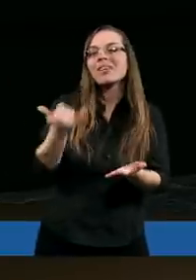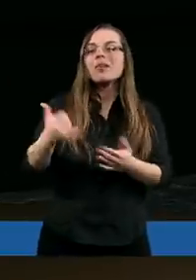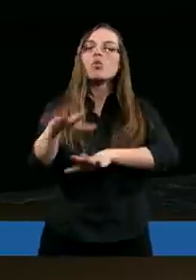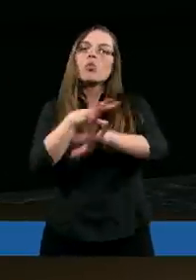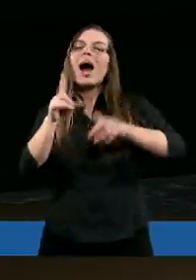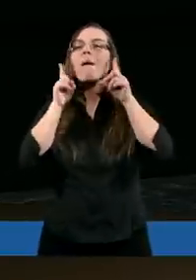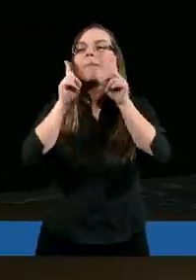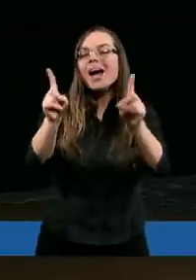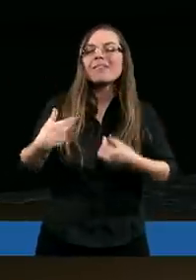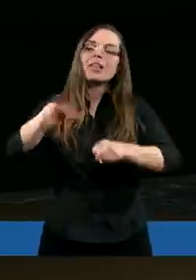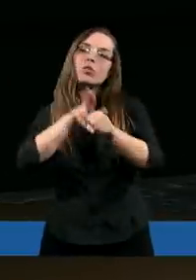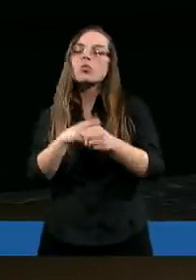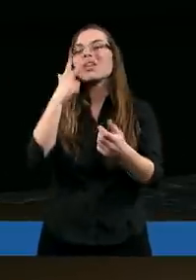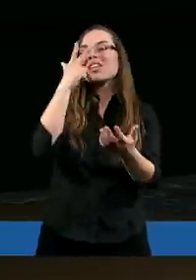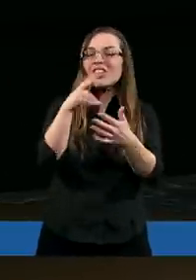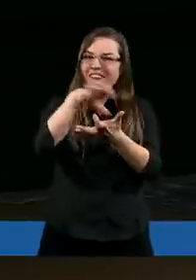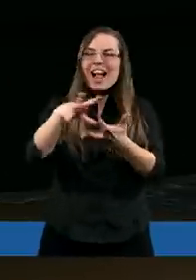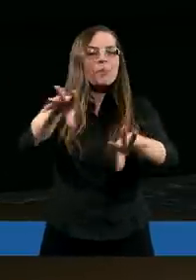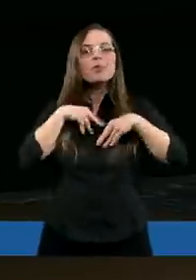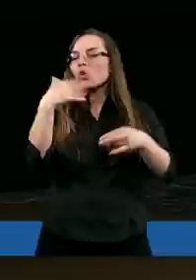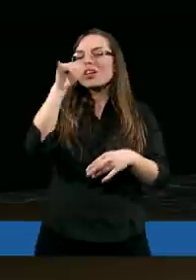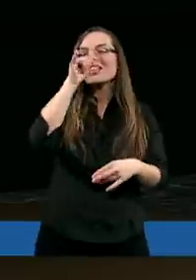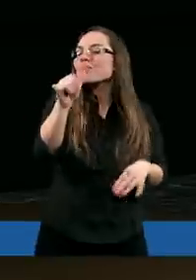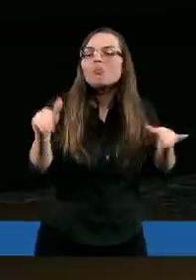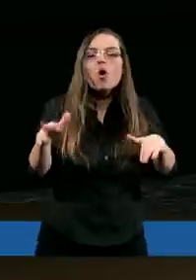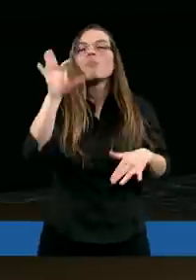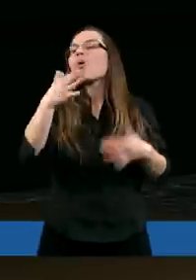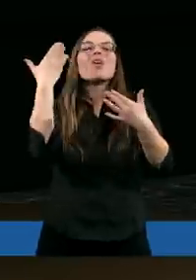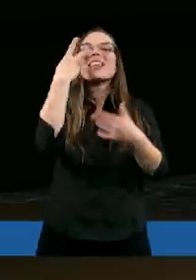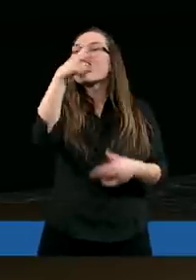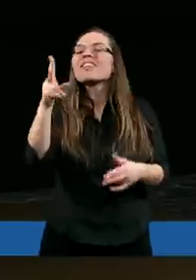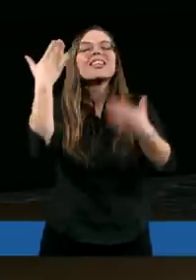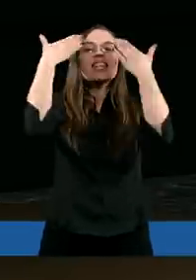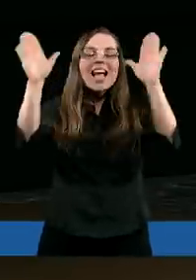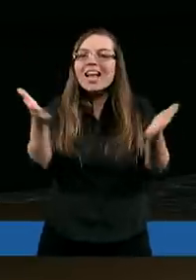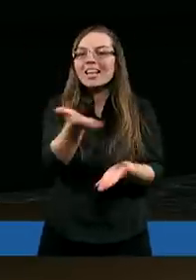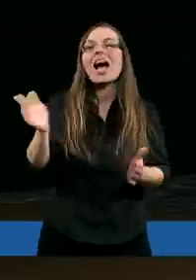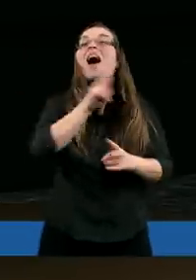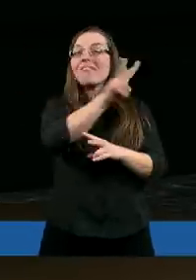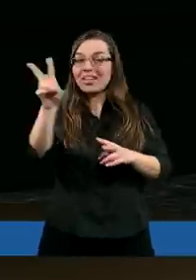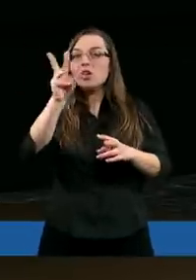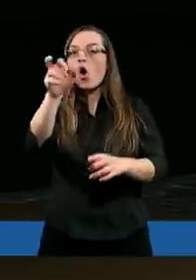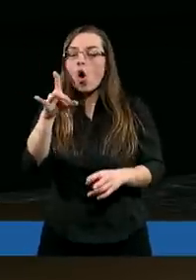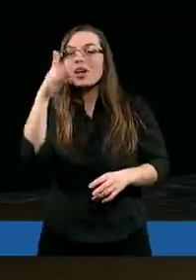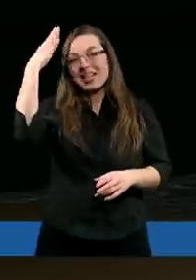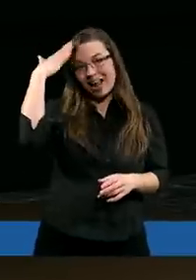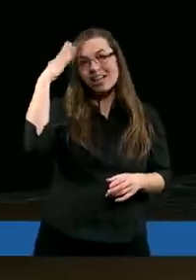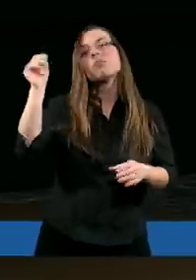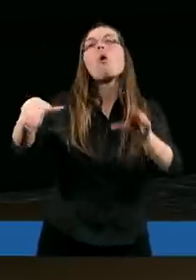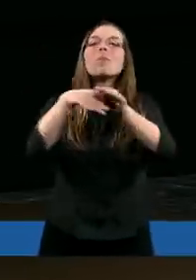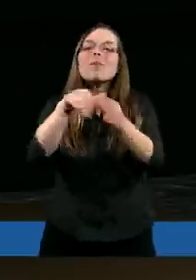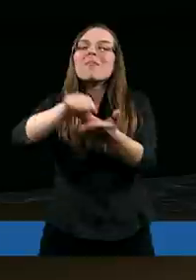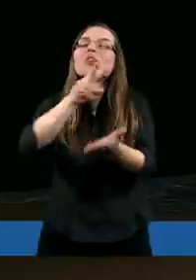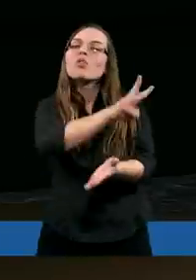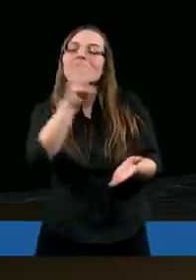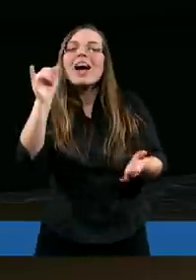Ducha prawdy, którego świat przyjąć nie może, bo go nie widzi i nie zna. Wy go znacie, bo przebywa wśród was i